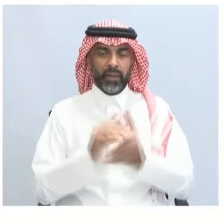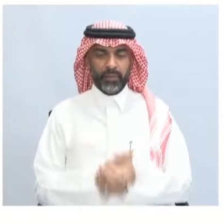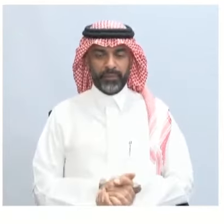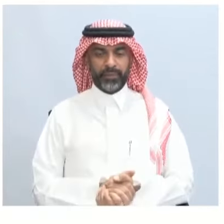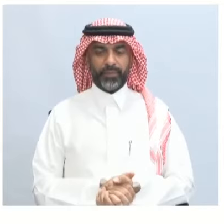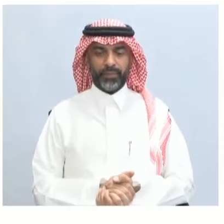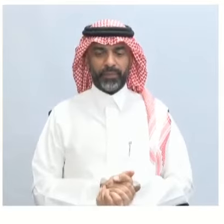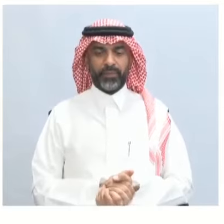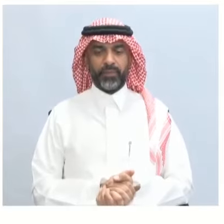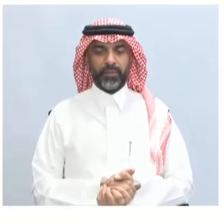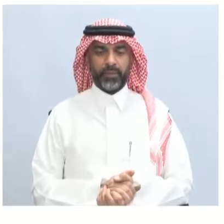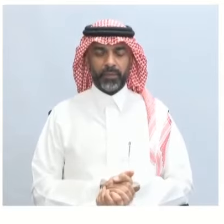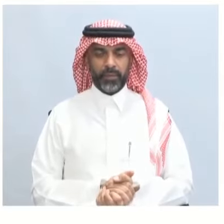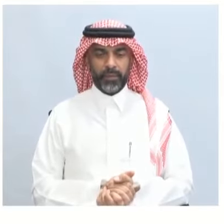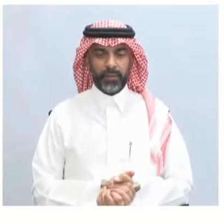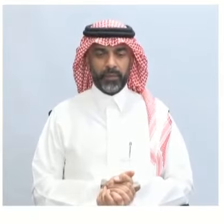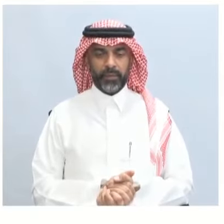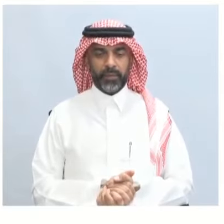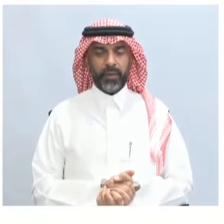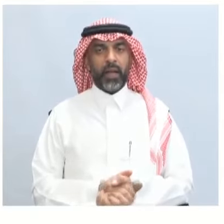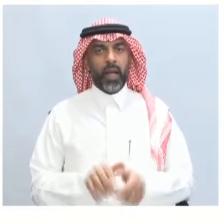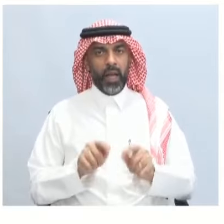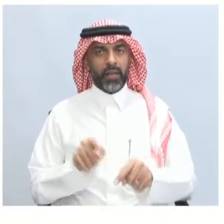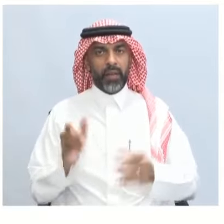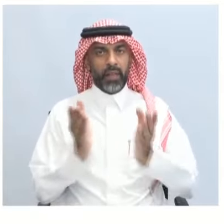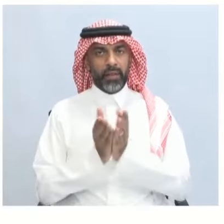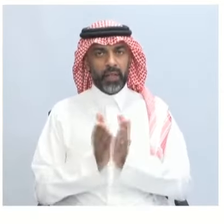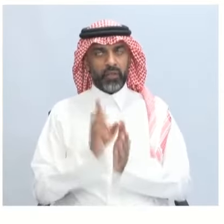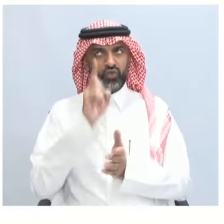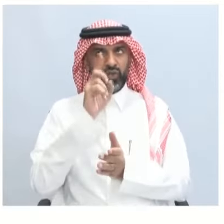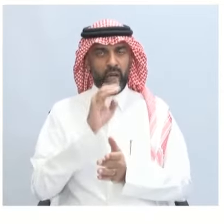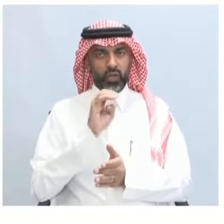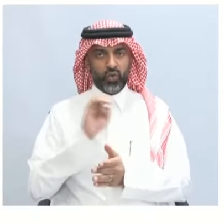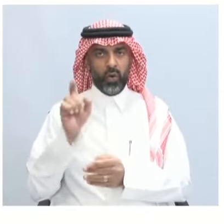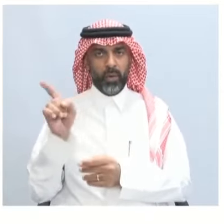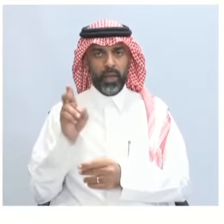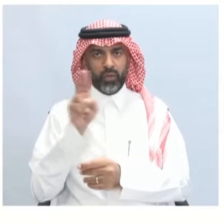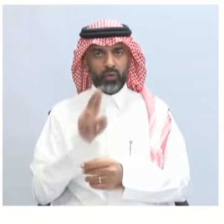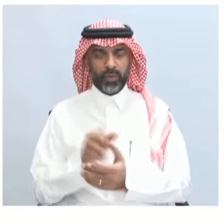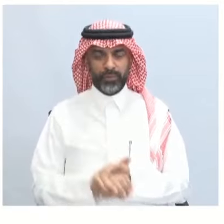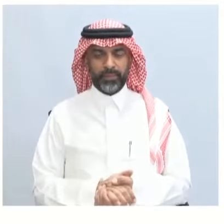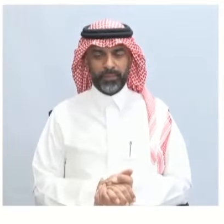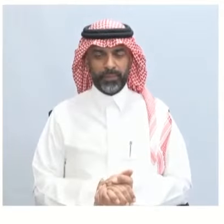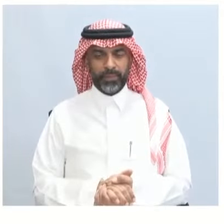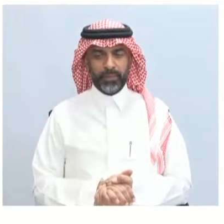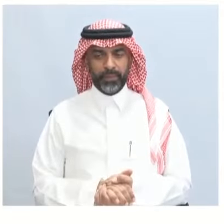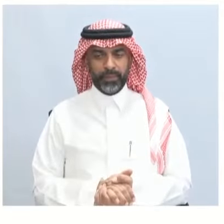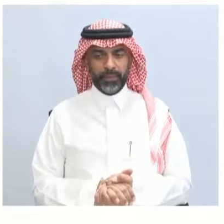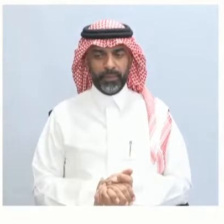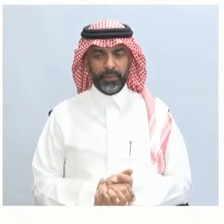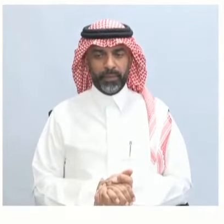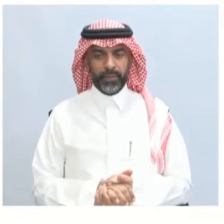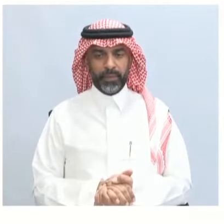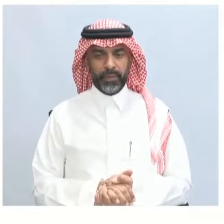لمن يطبق التوحيد في الاخره في هذا الدرس باذن الله سنجيب على هذا هذا العنصر وهذا التساؤل فنبض